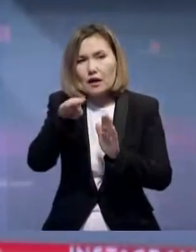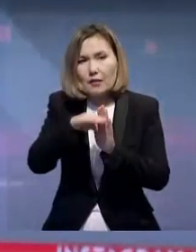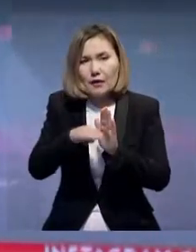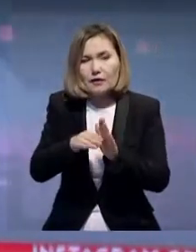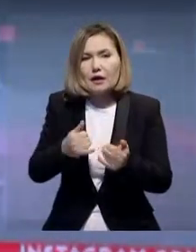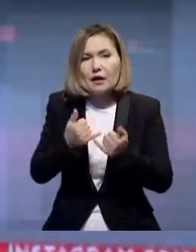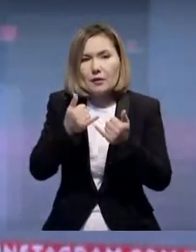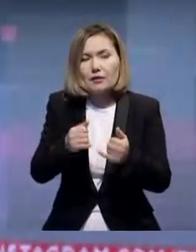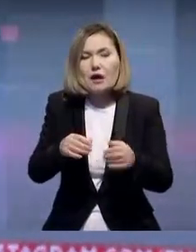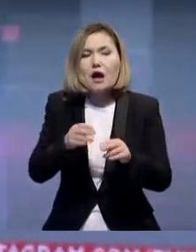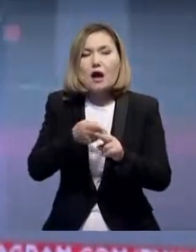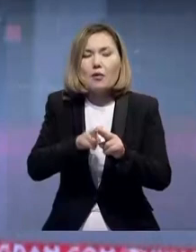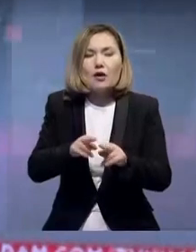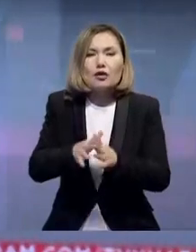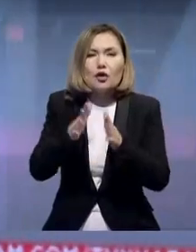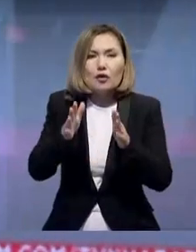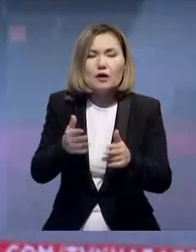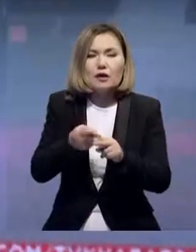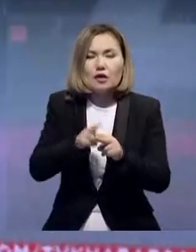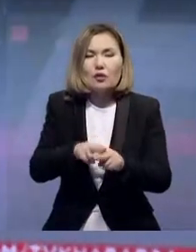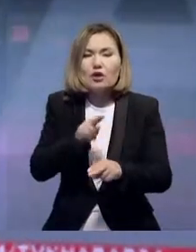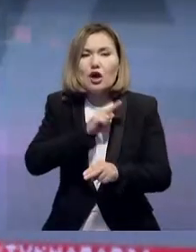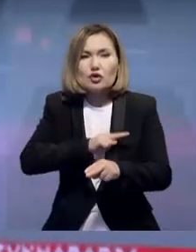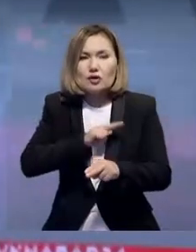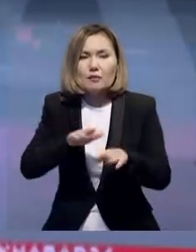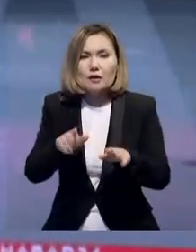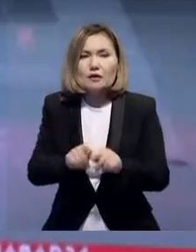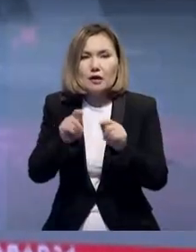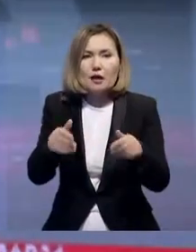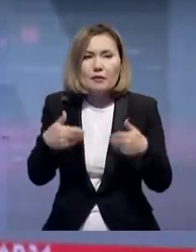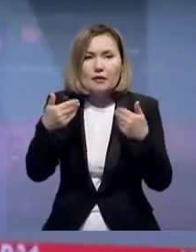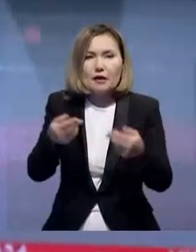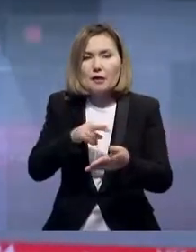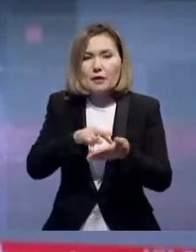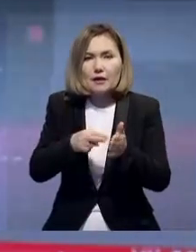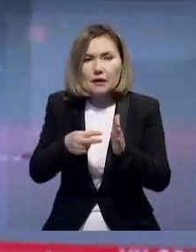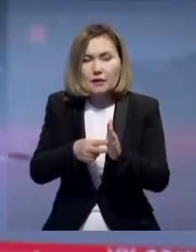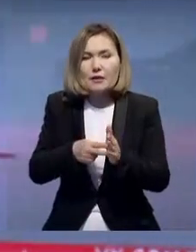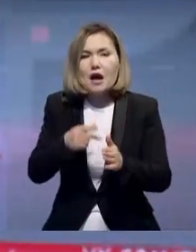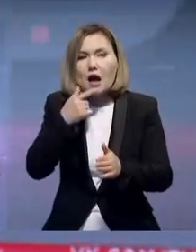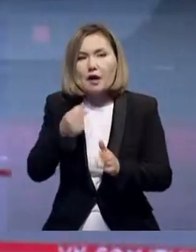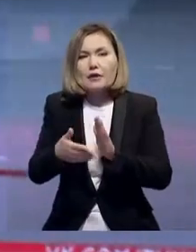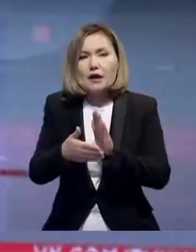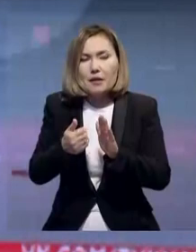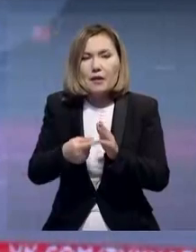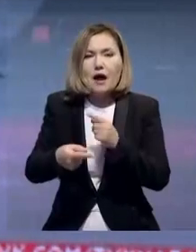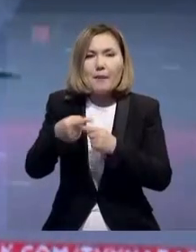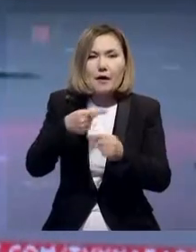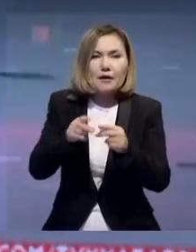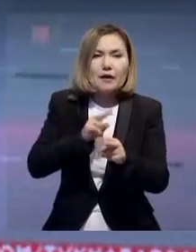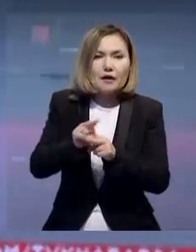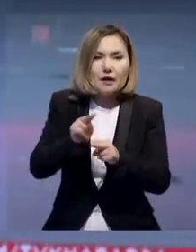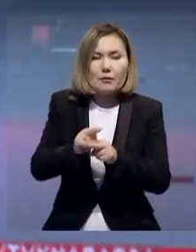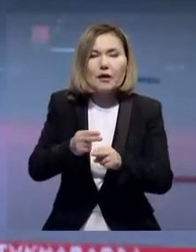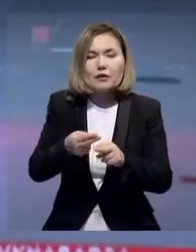аясында ұйымдастырылған мүмкіндіктер алаңында 1000-нан астам жұмыс орны ұсынылды. Сонымен қатар жоспарлы әскерге шақыру және кәсіптік бағдар